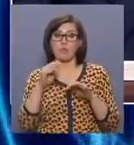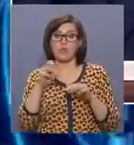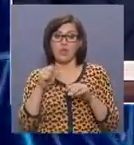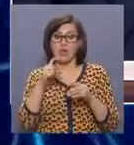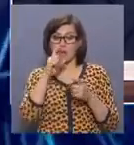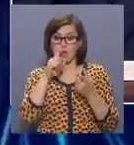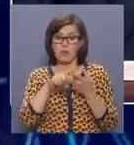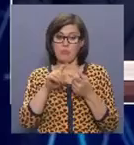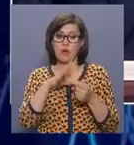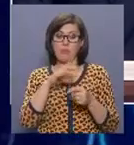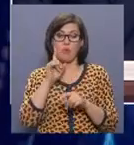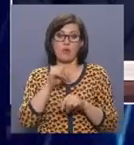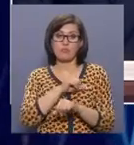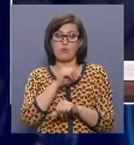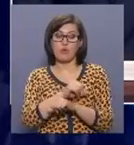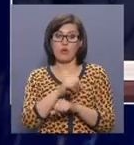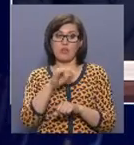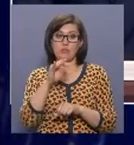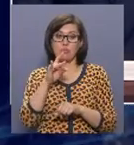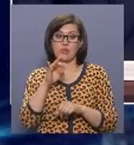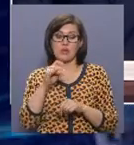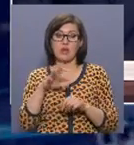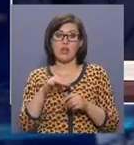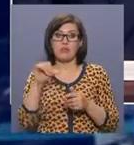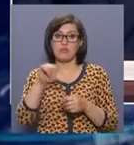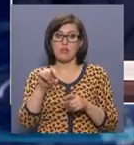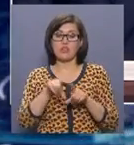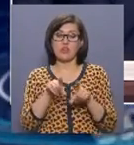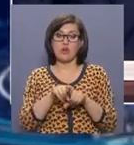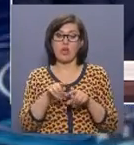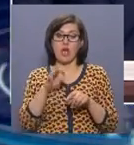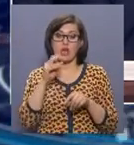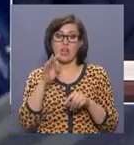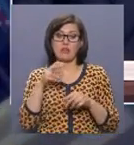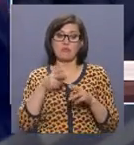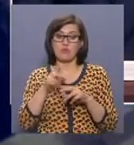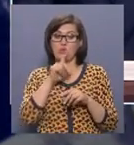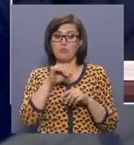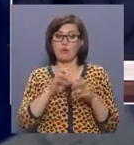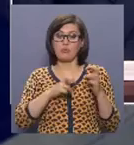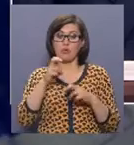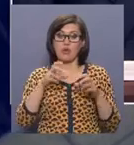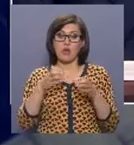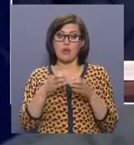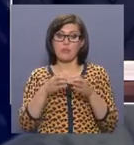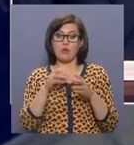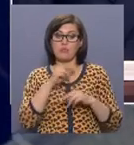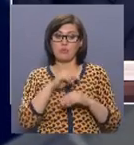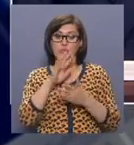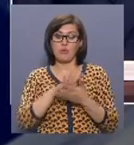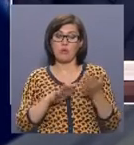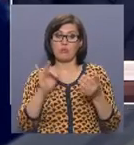жетімдік уақытша тоқтатылған. Кибершабуыл қашаған нысандардың жұмысына кедергі келтірмеген. Өндіріс штаттық режимде